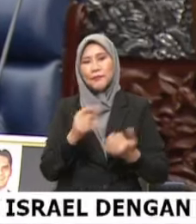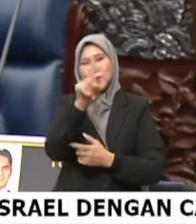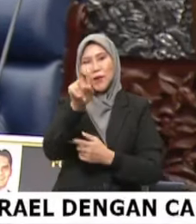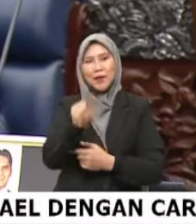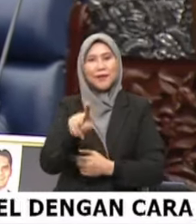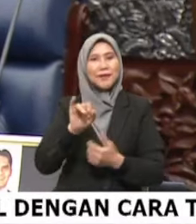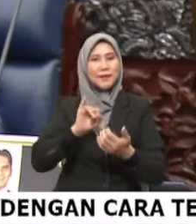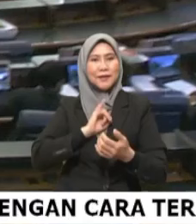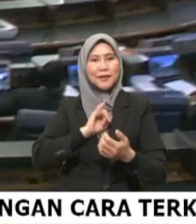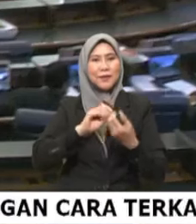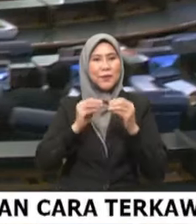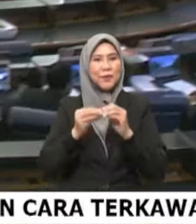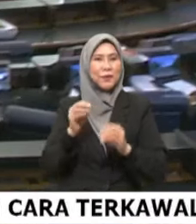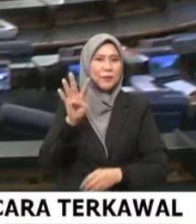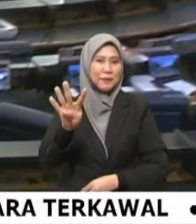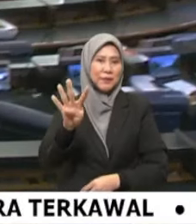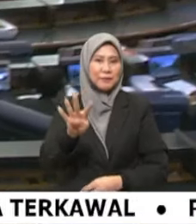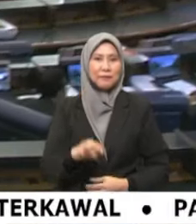4.